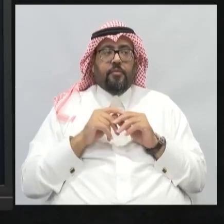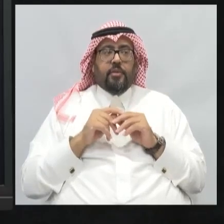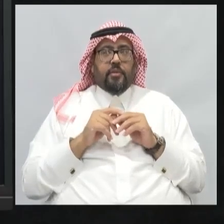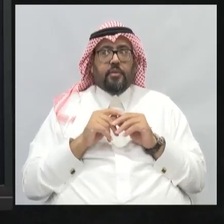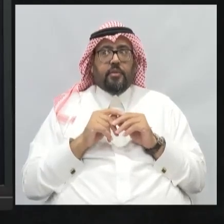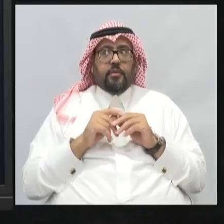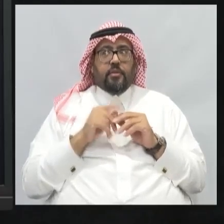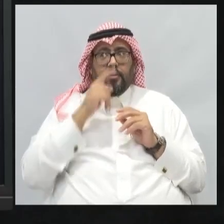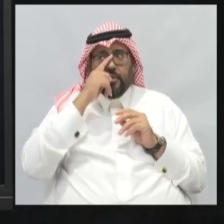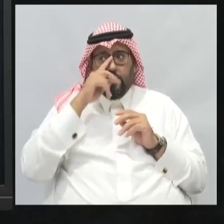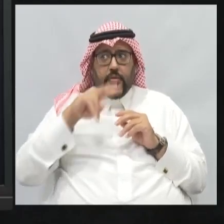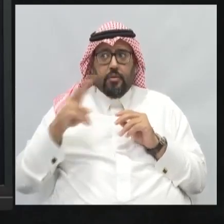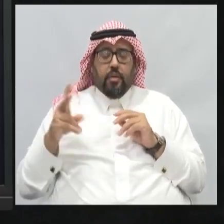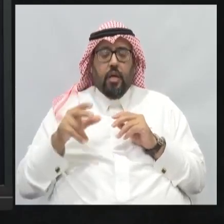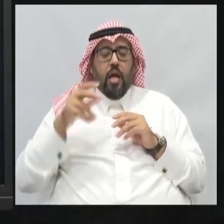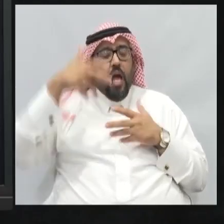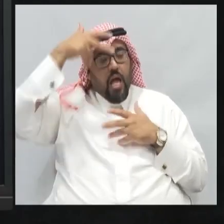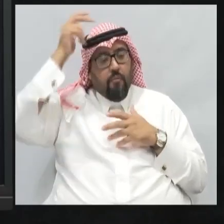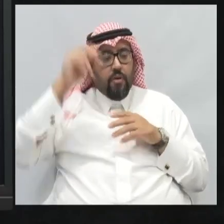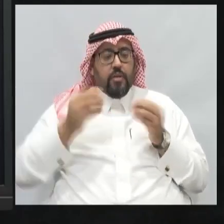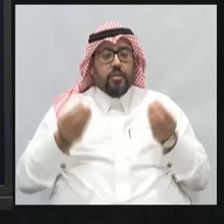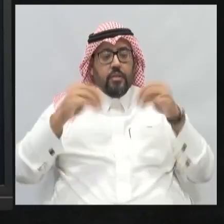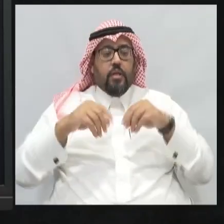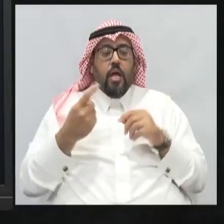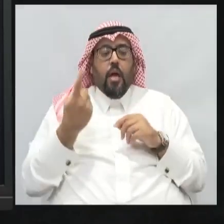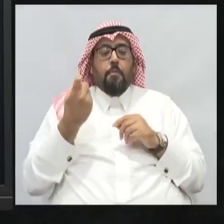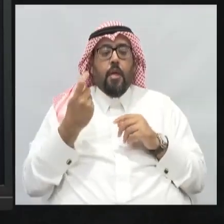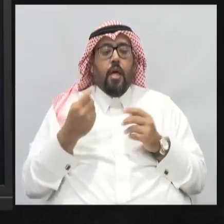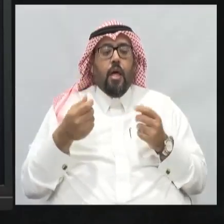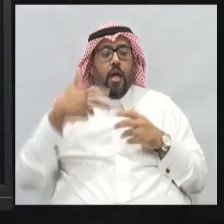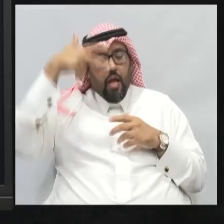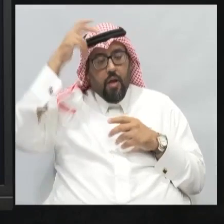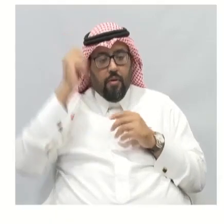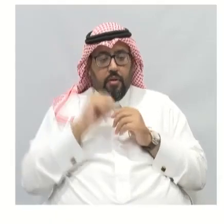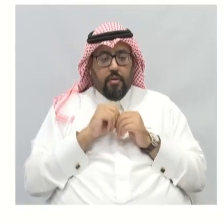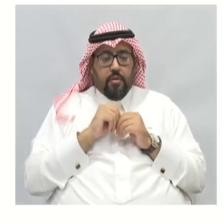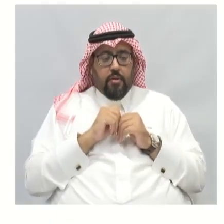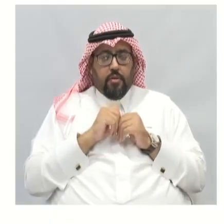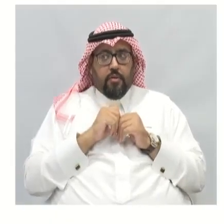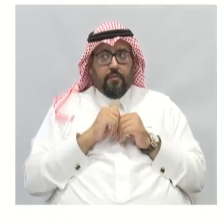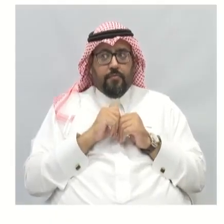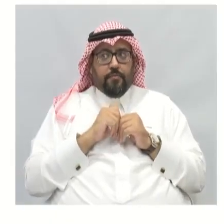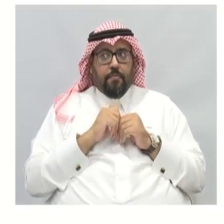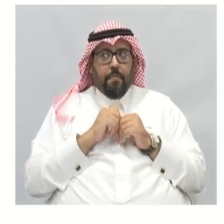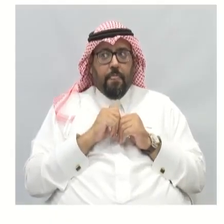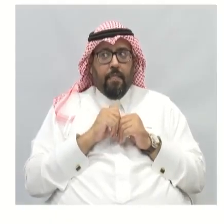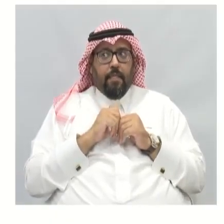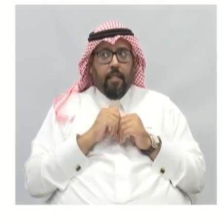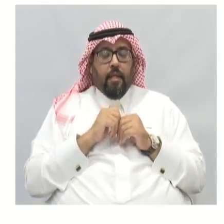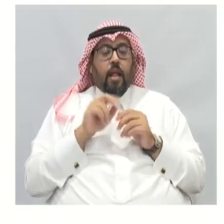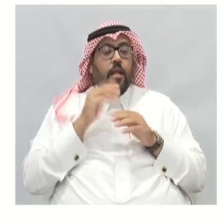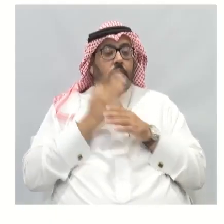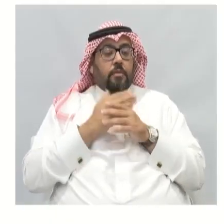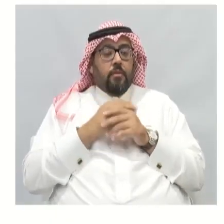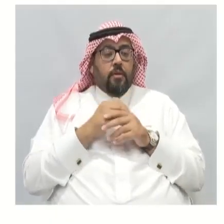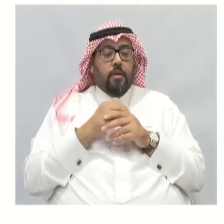من التنوع الحيواني حيث يتجاوز المئات من انواع الحيوانات لماذا ذكرنا